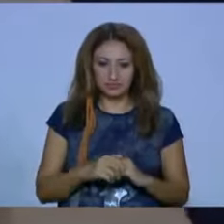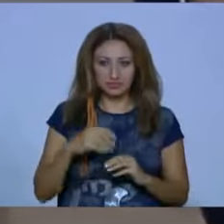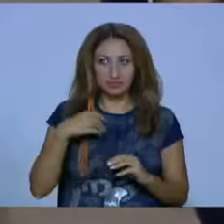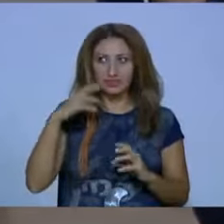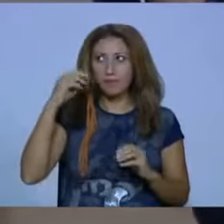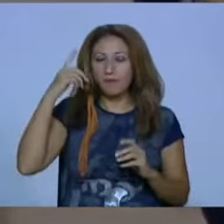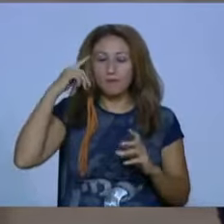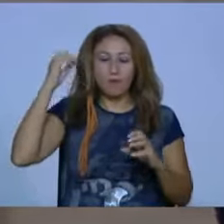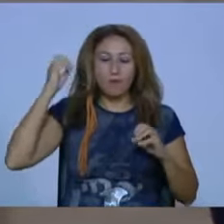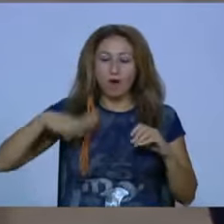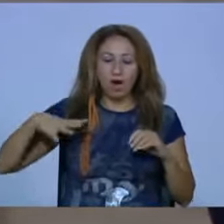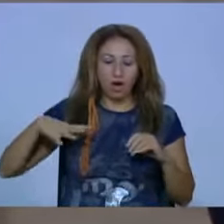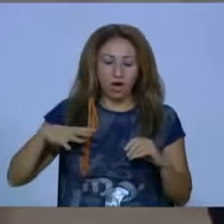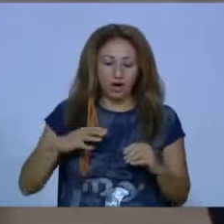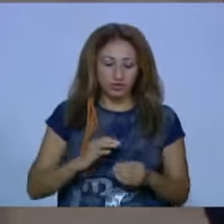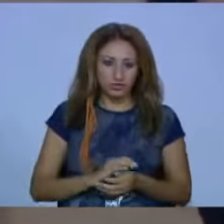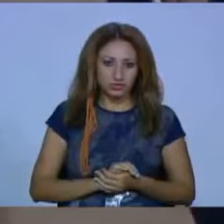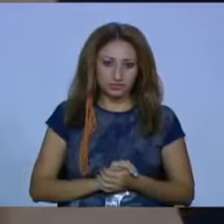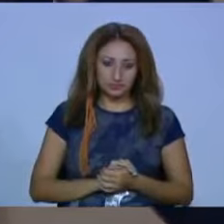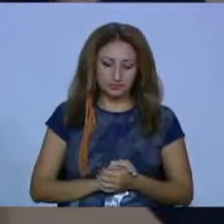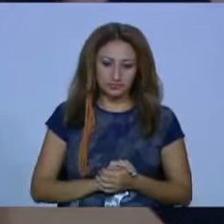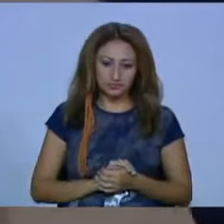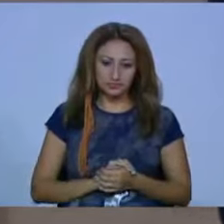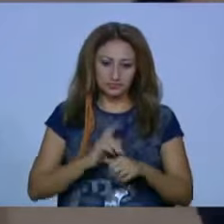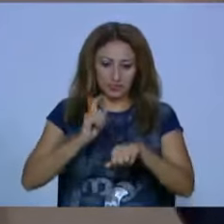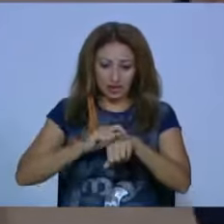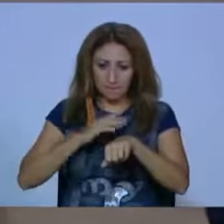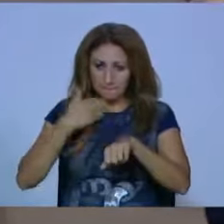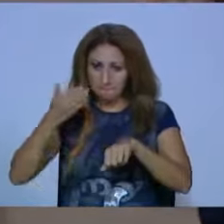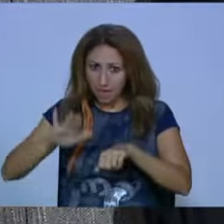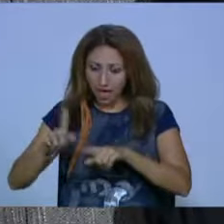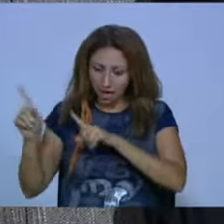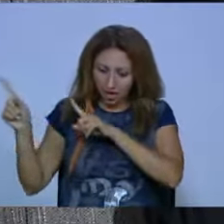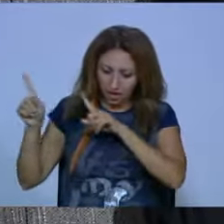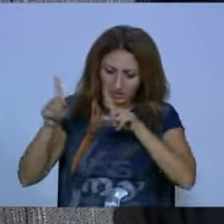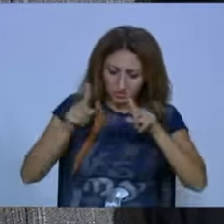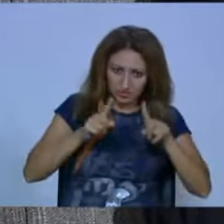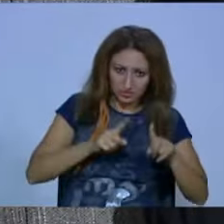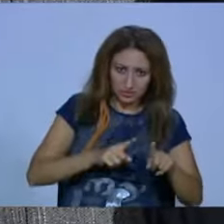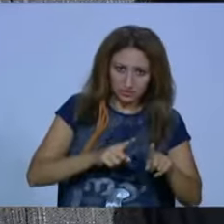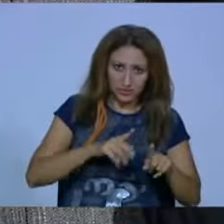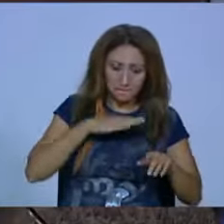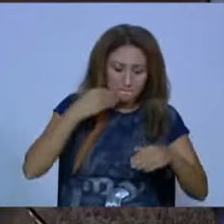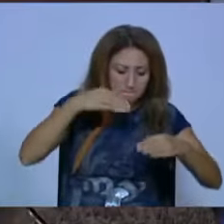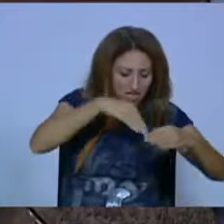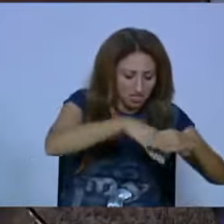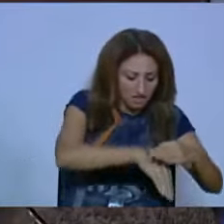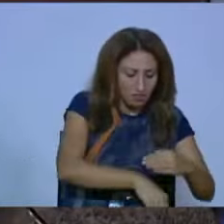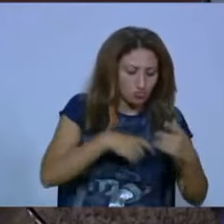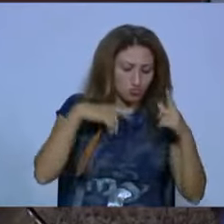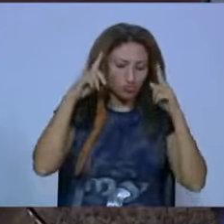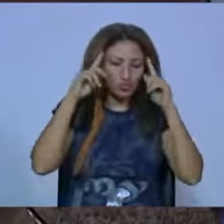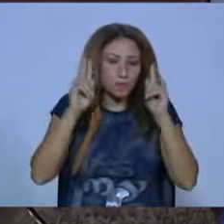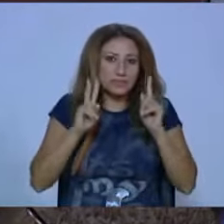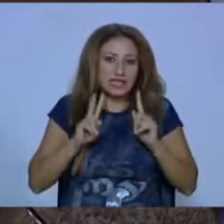فصله ناسي من اللحظه دي لحد لحظه بينزلوه في المدفن